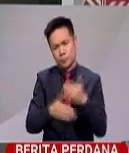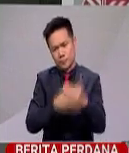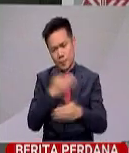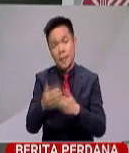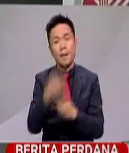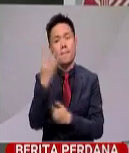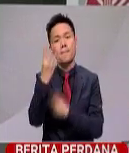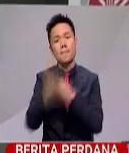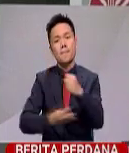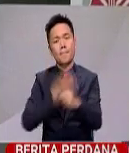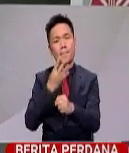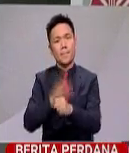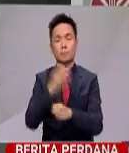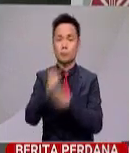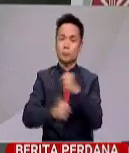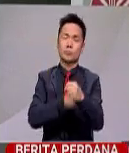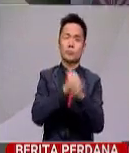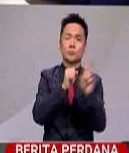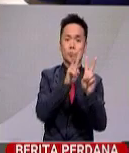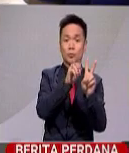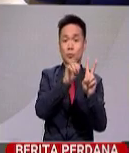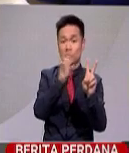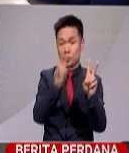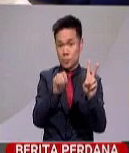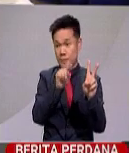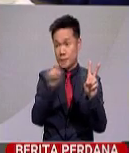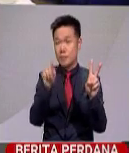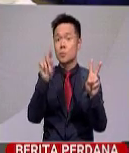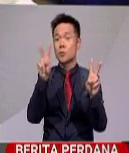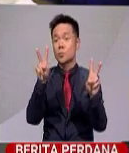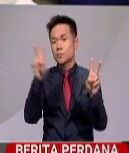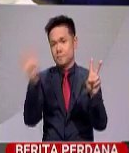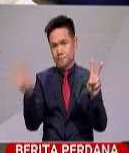tahun bagi musim 2020 hingga 2024.